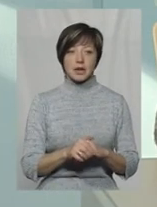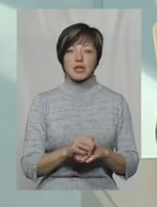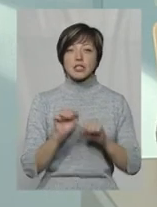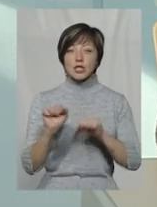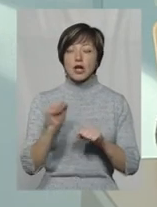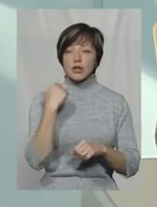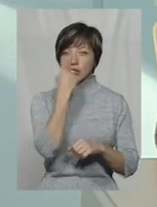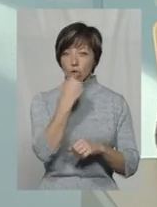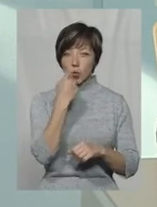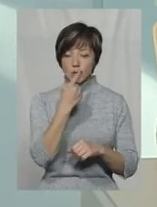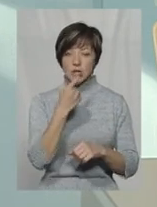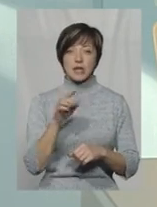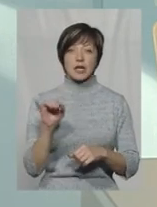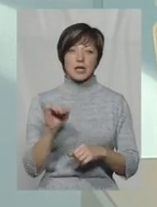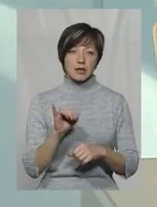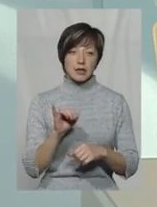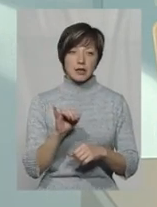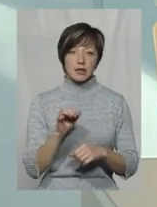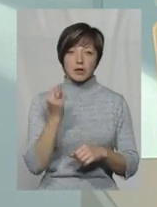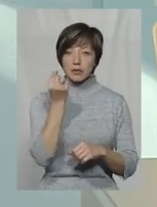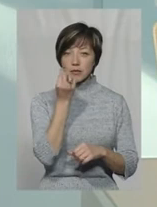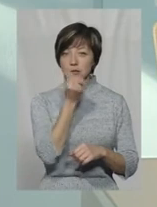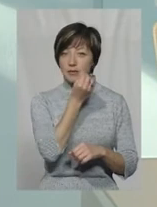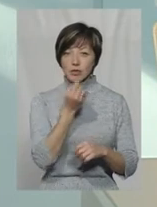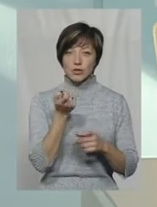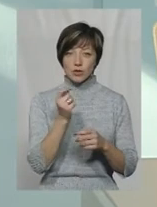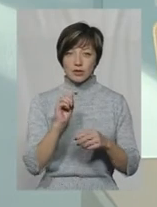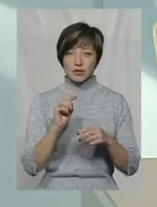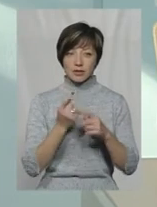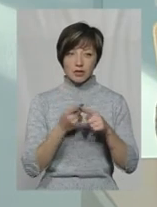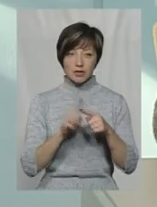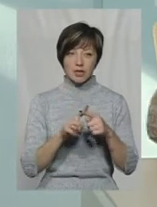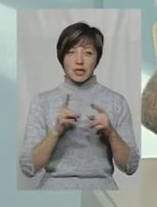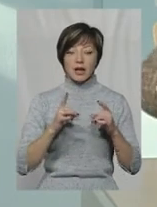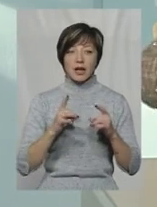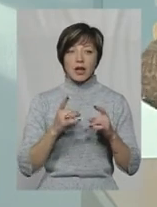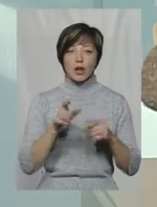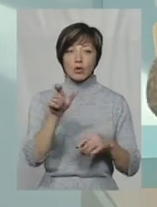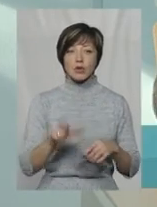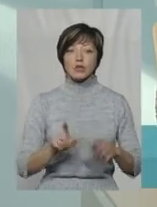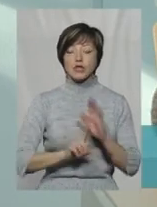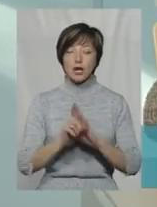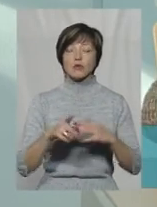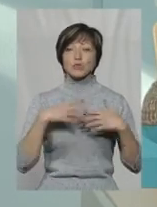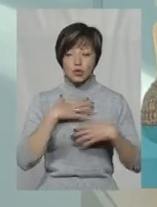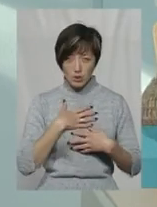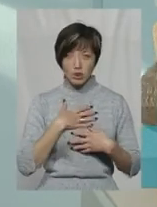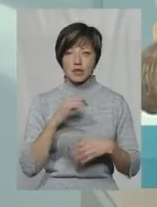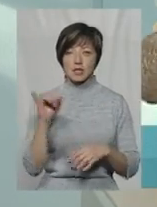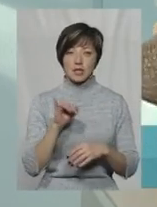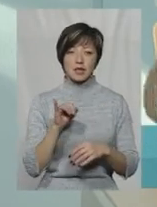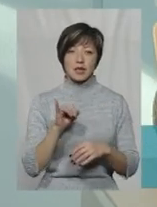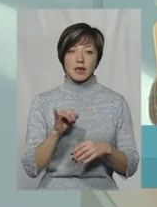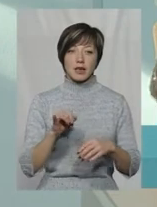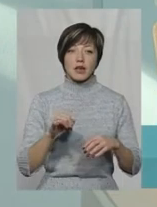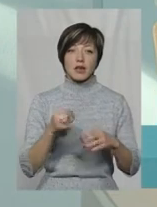захищає слизову носа, трішки її там дратує, людина починає чхати,